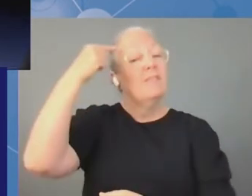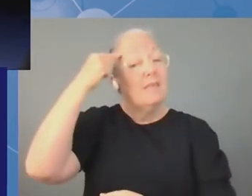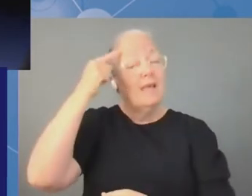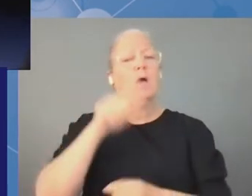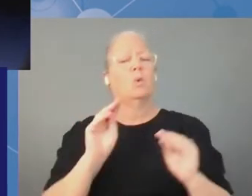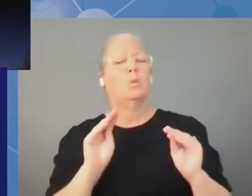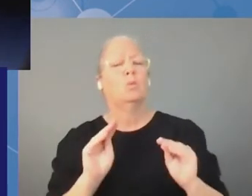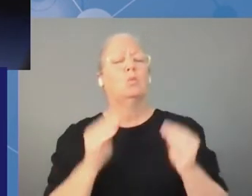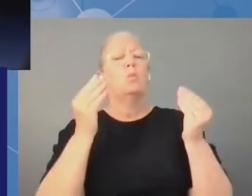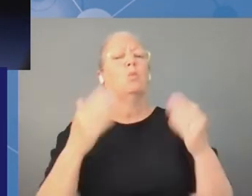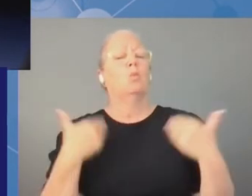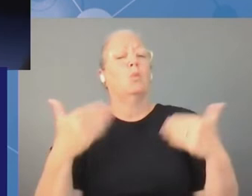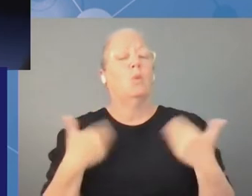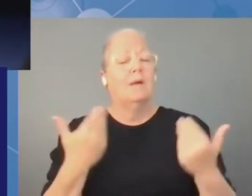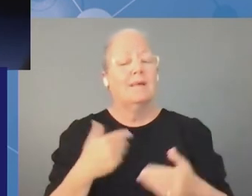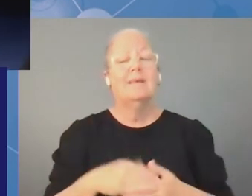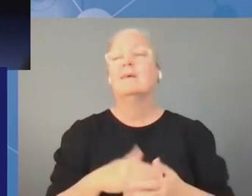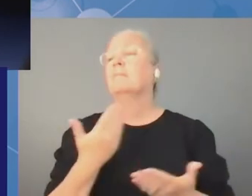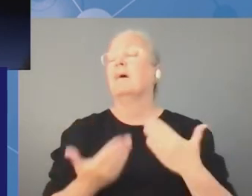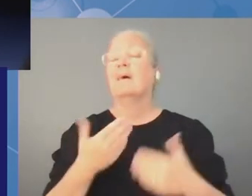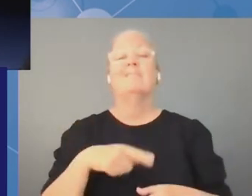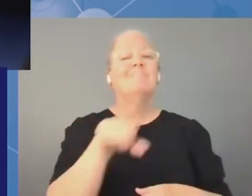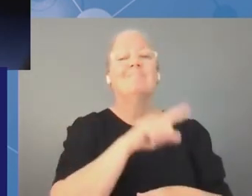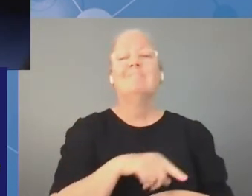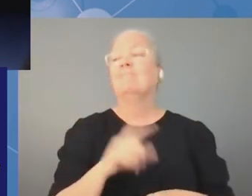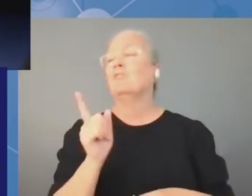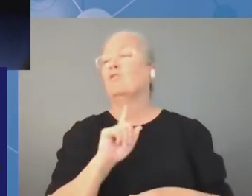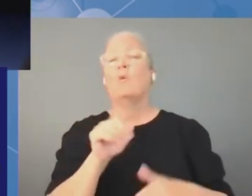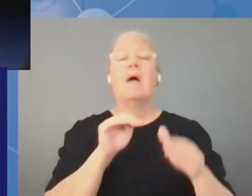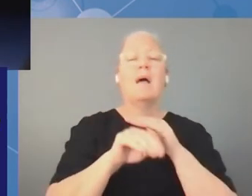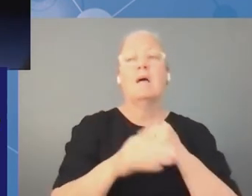إلى التعليم أو المياه أو الأمن الغذائي،